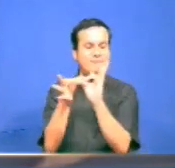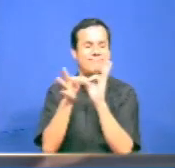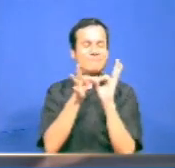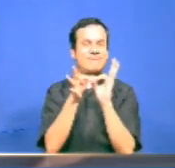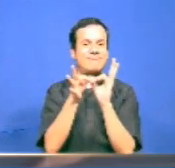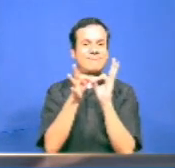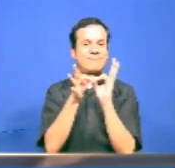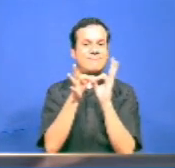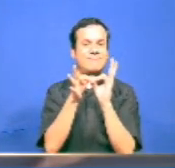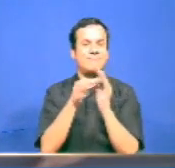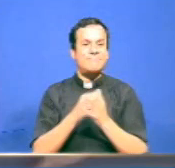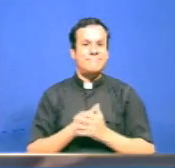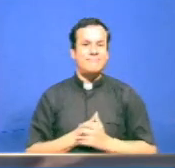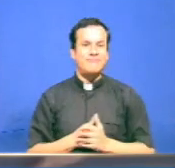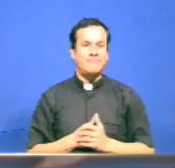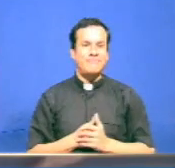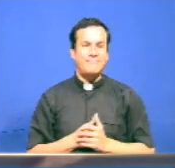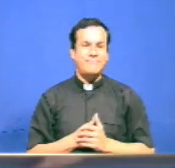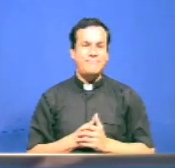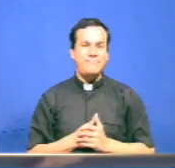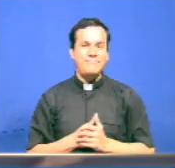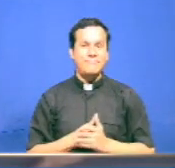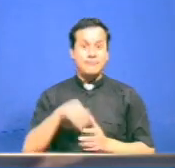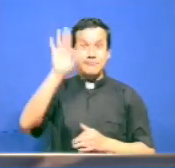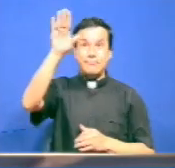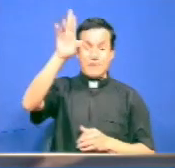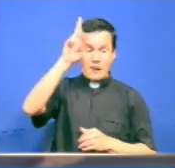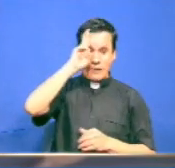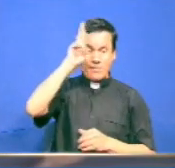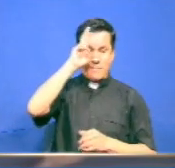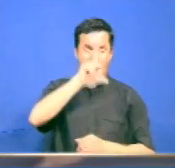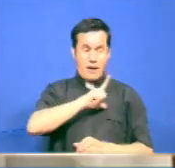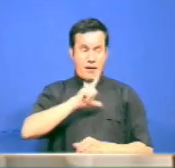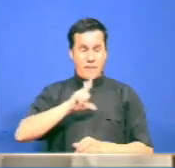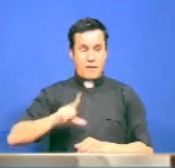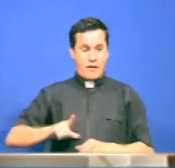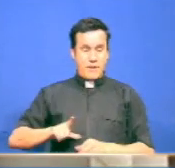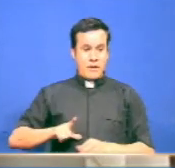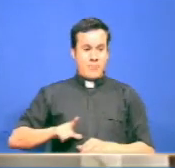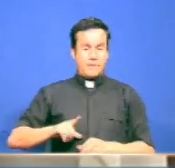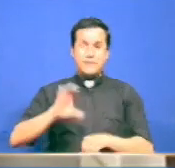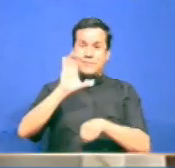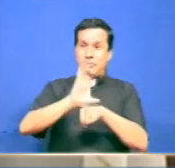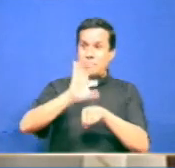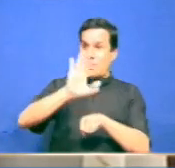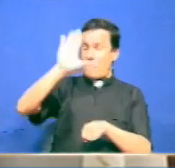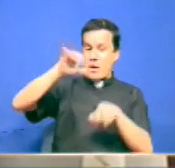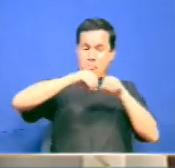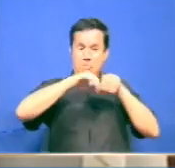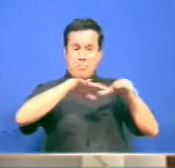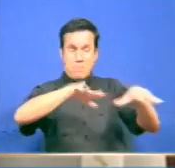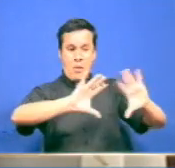ya Kristo. E Bwana, ulikumbuke kanisa lako